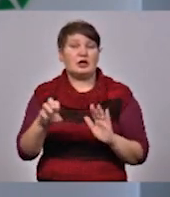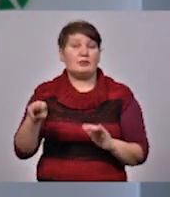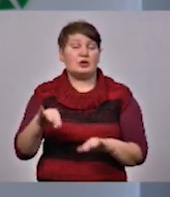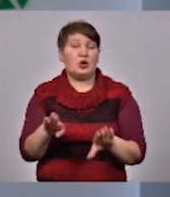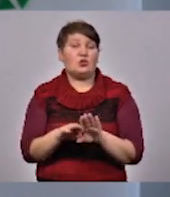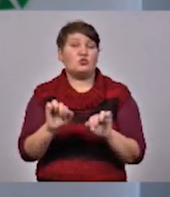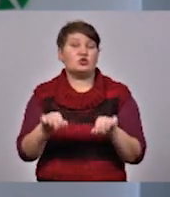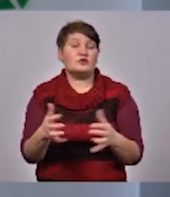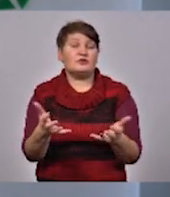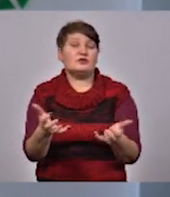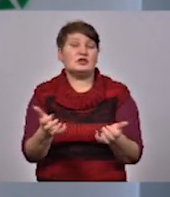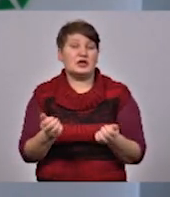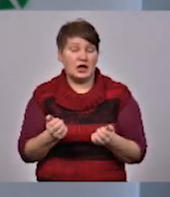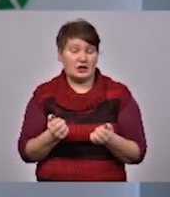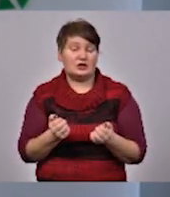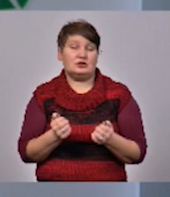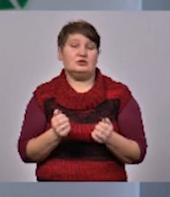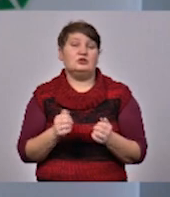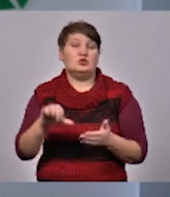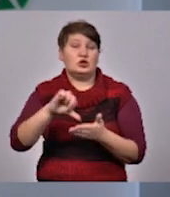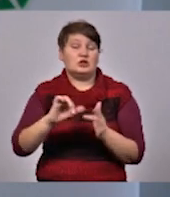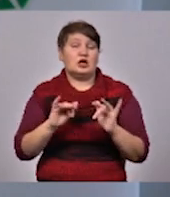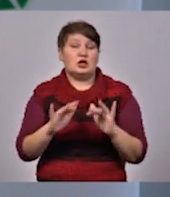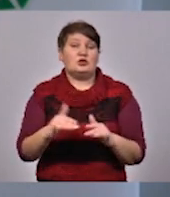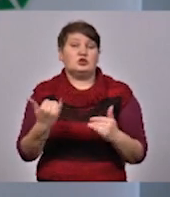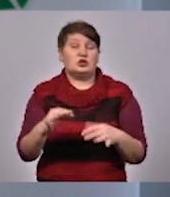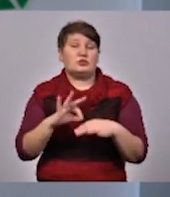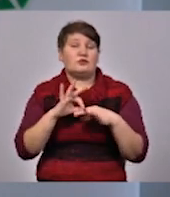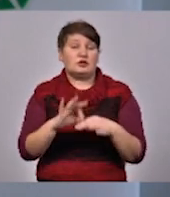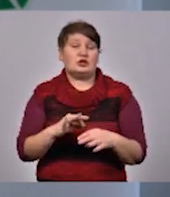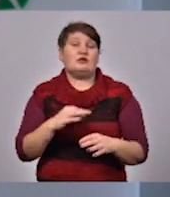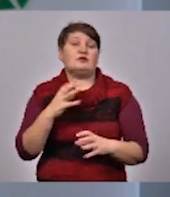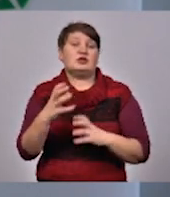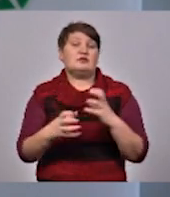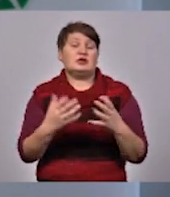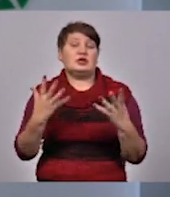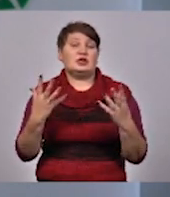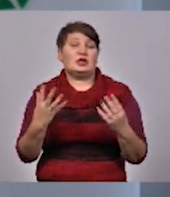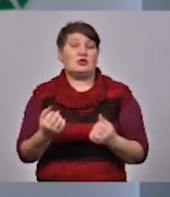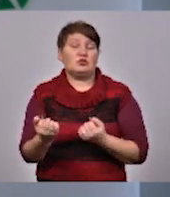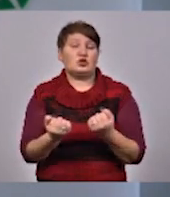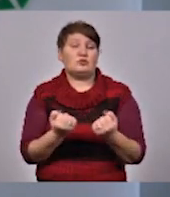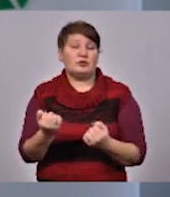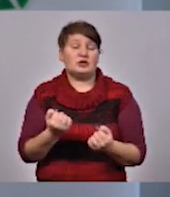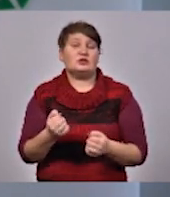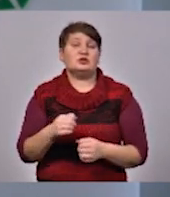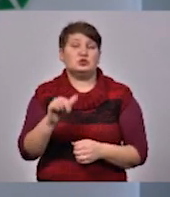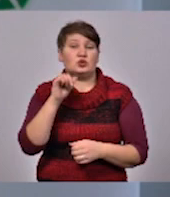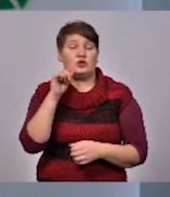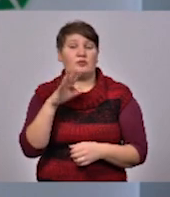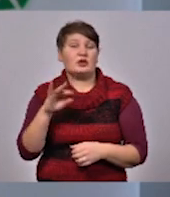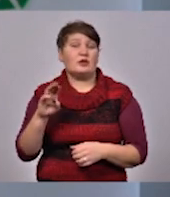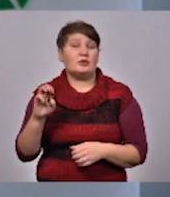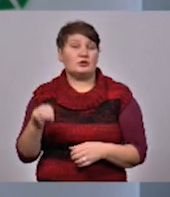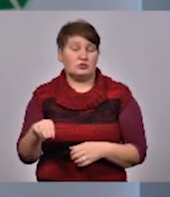яку із нагоди Всесвітнього дня боротьби із діабетом провели сьогодні в приміщенні обласної просвіти. Організатори – управління охорони